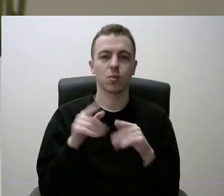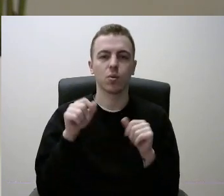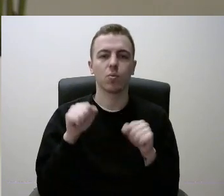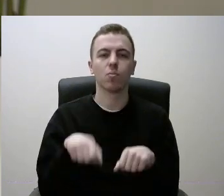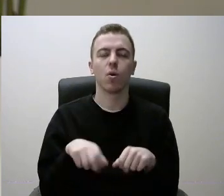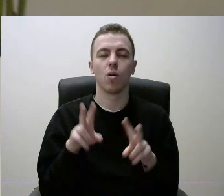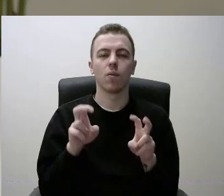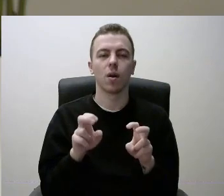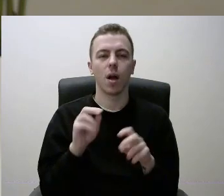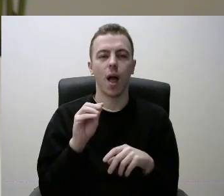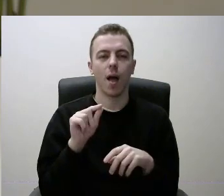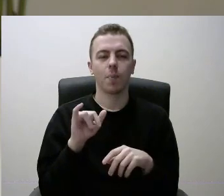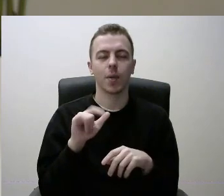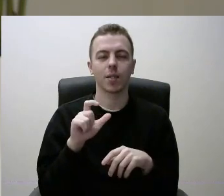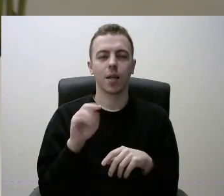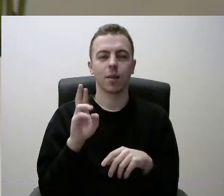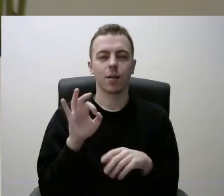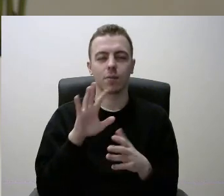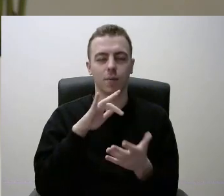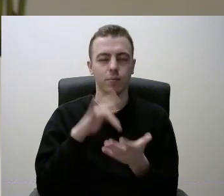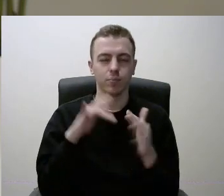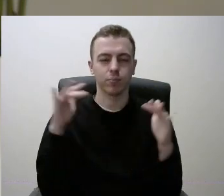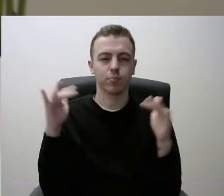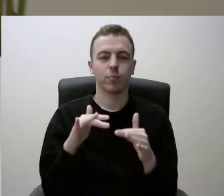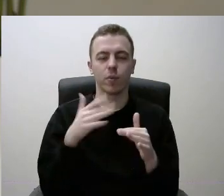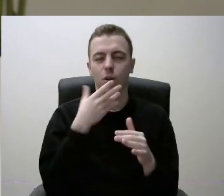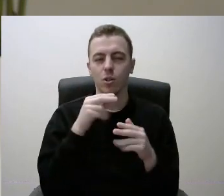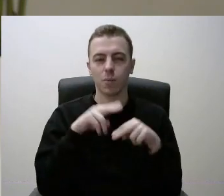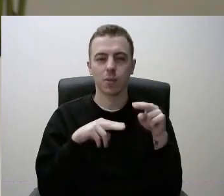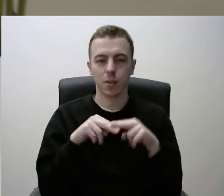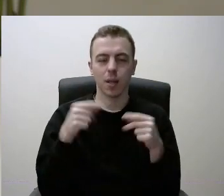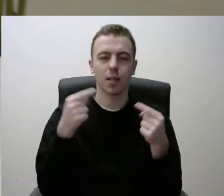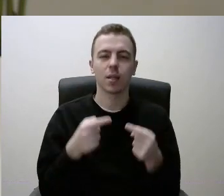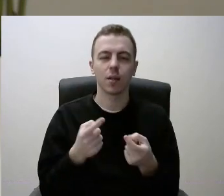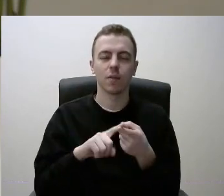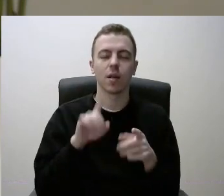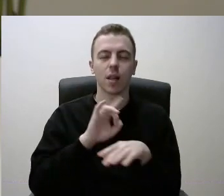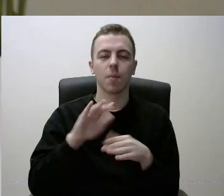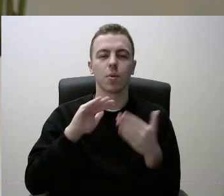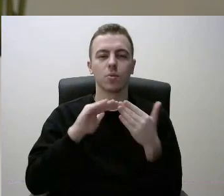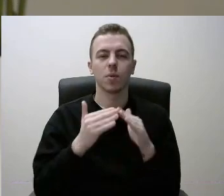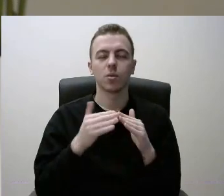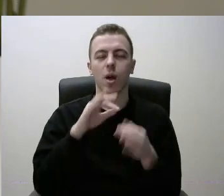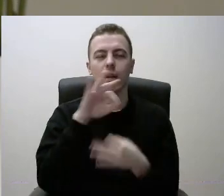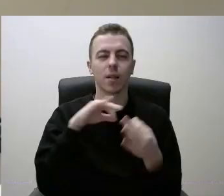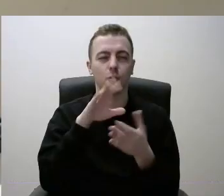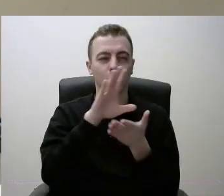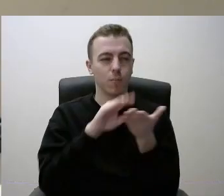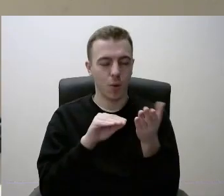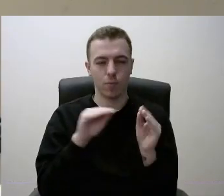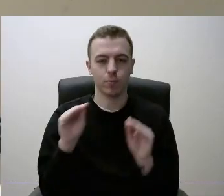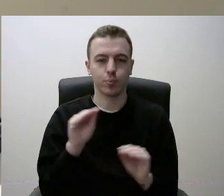tuo epicentru su naujais gražiais pastatais, atitinkant Klaipėdos miesto architektūrinį stilių. Dėkoju